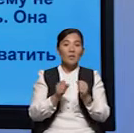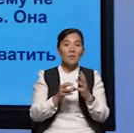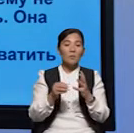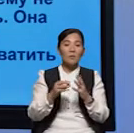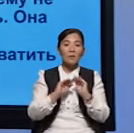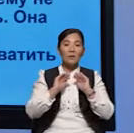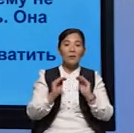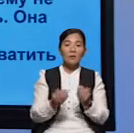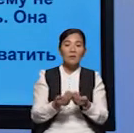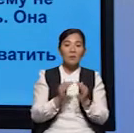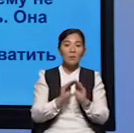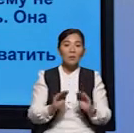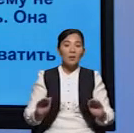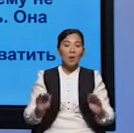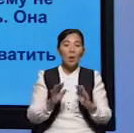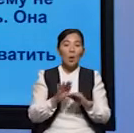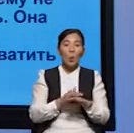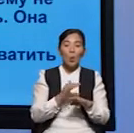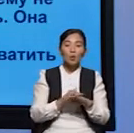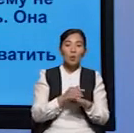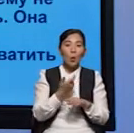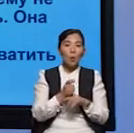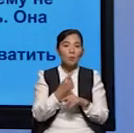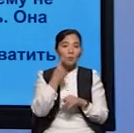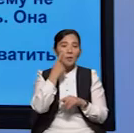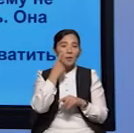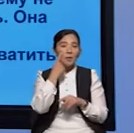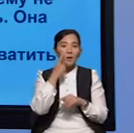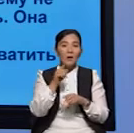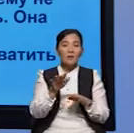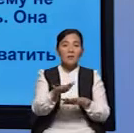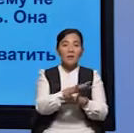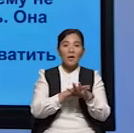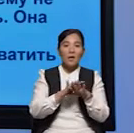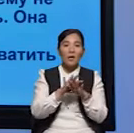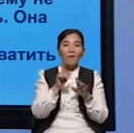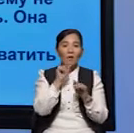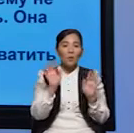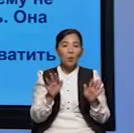земле и затаилась кошка. Она пристально следит за стайкой воробьев,